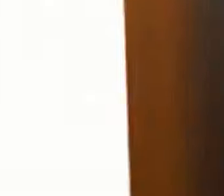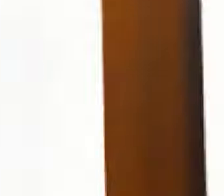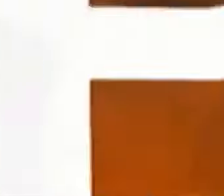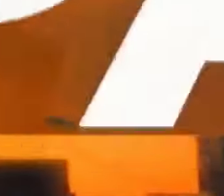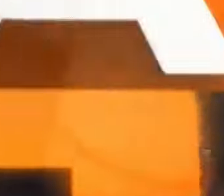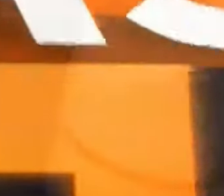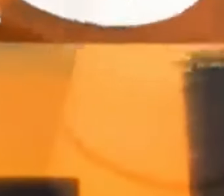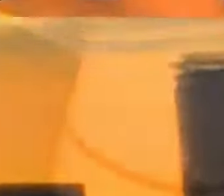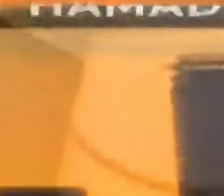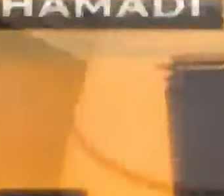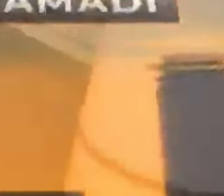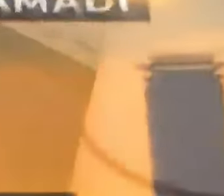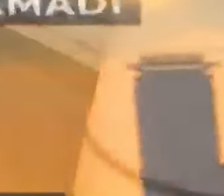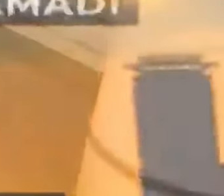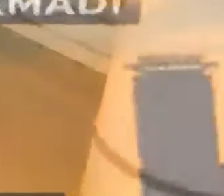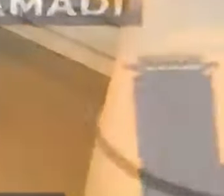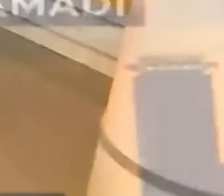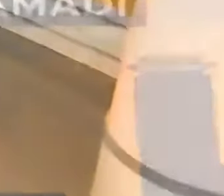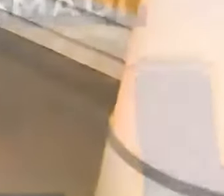مسیح معنی.